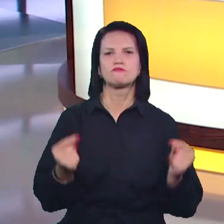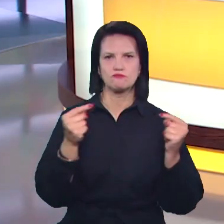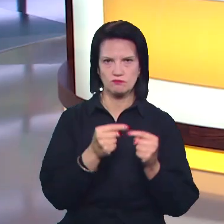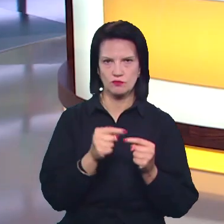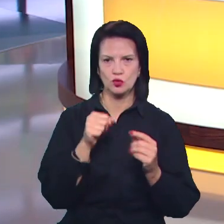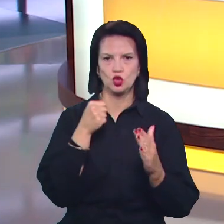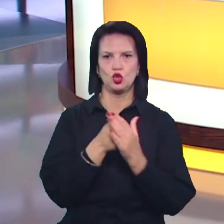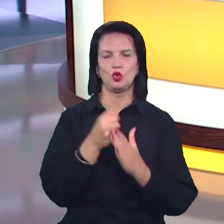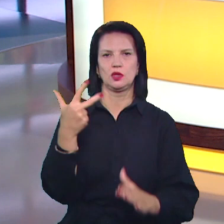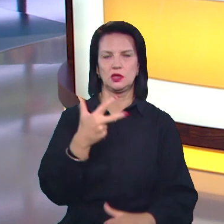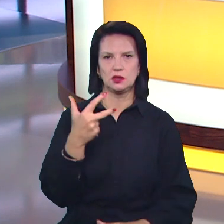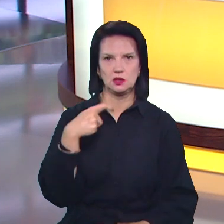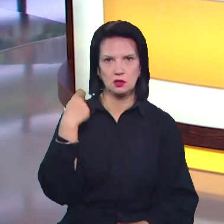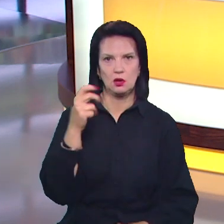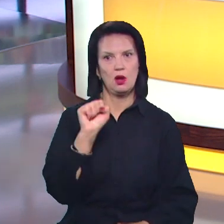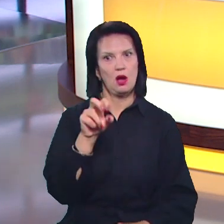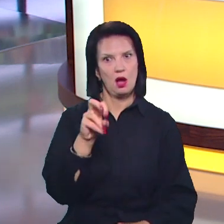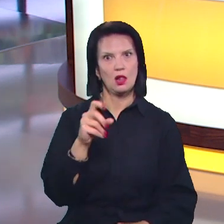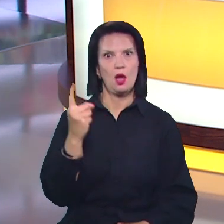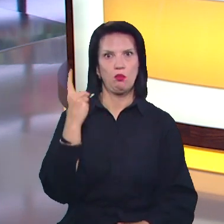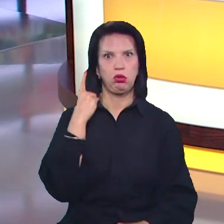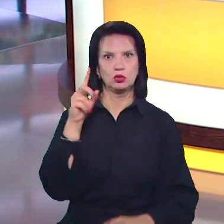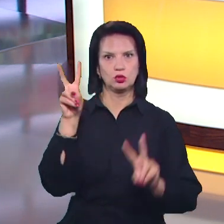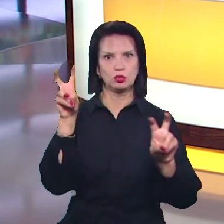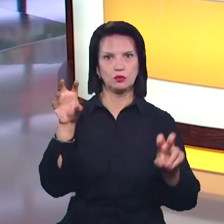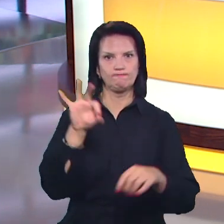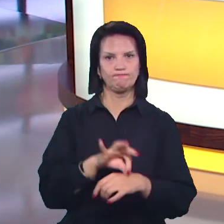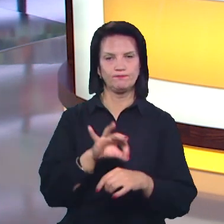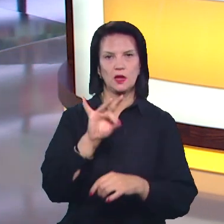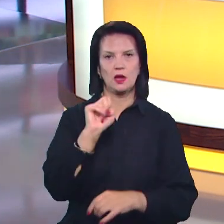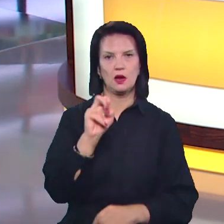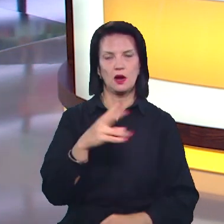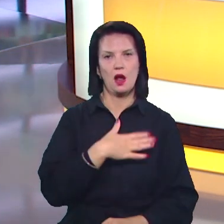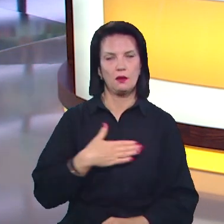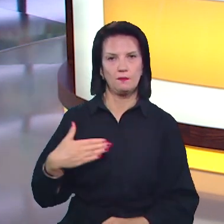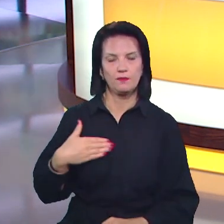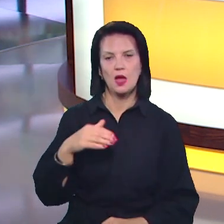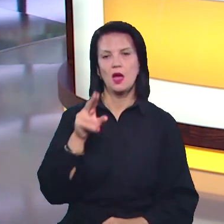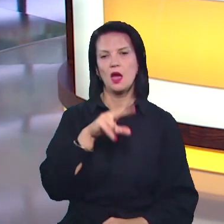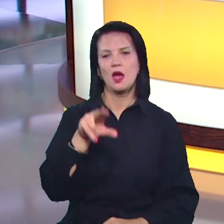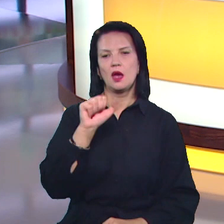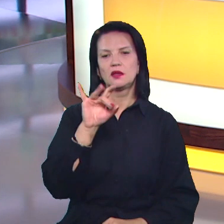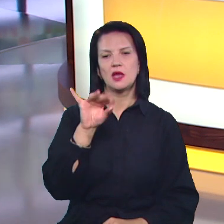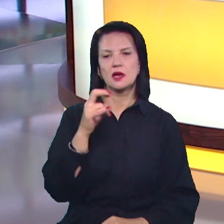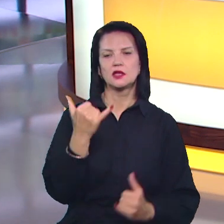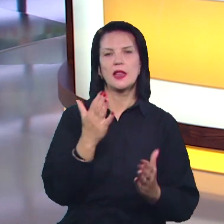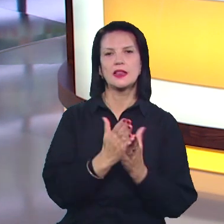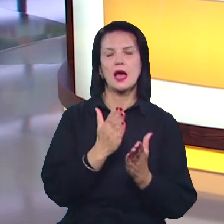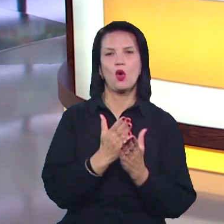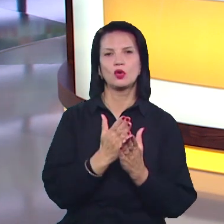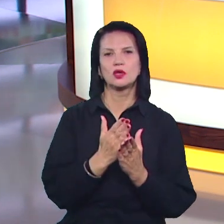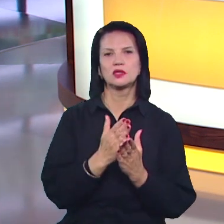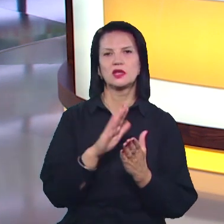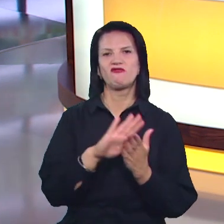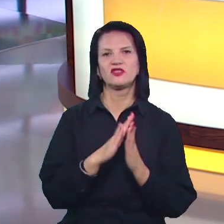до 30, але почула діагноз свій – рак молочної залози. Дарина нині знаходиться у стані